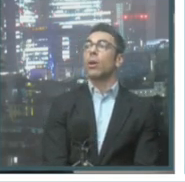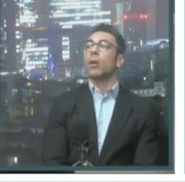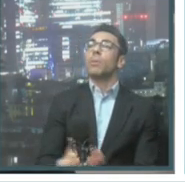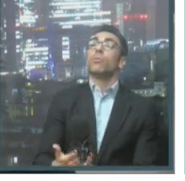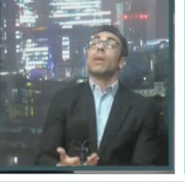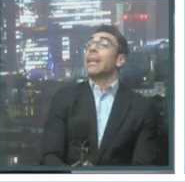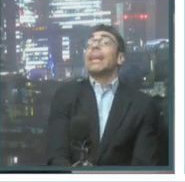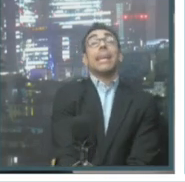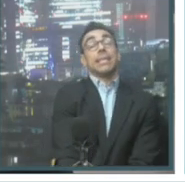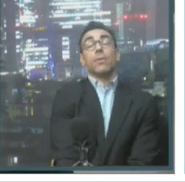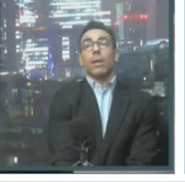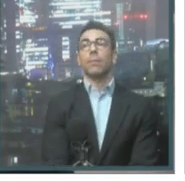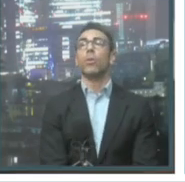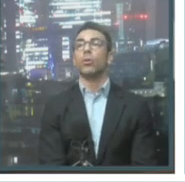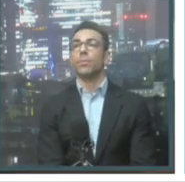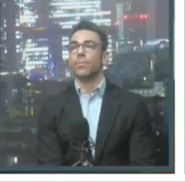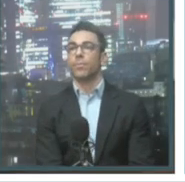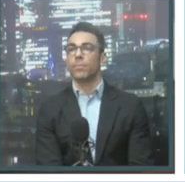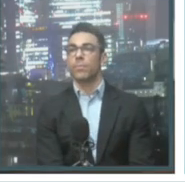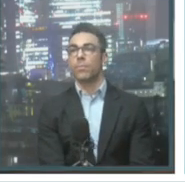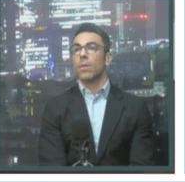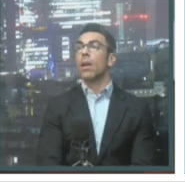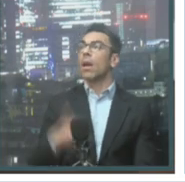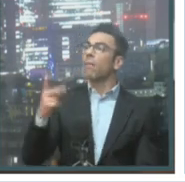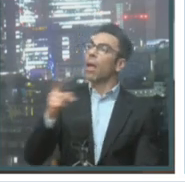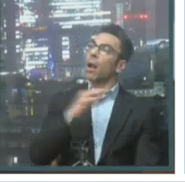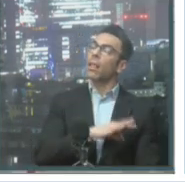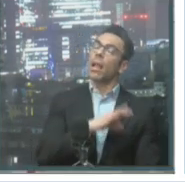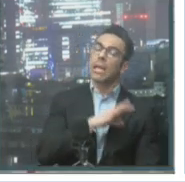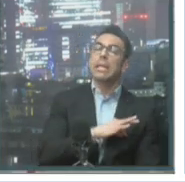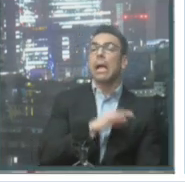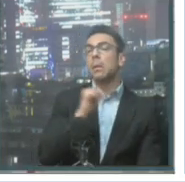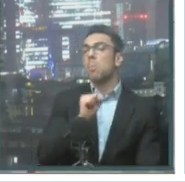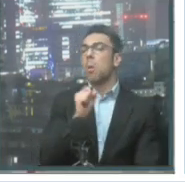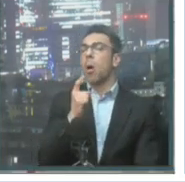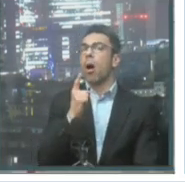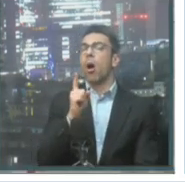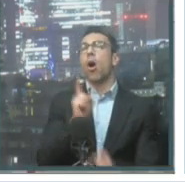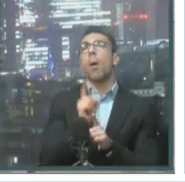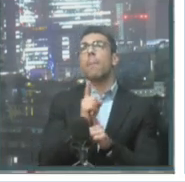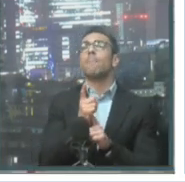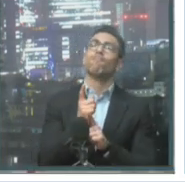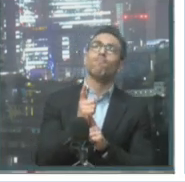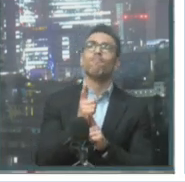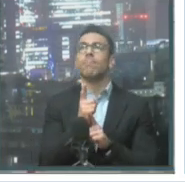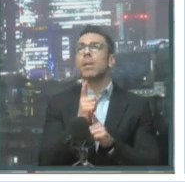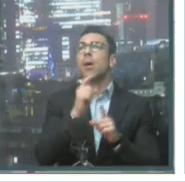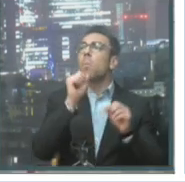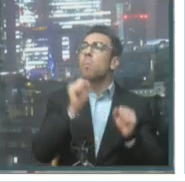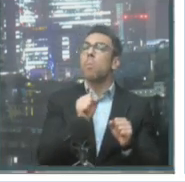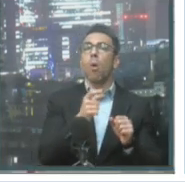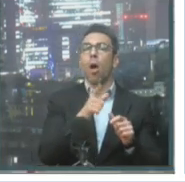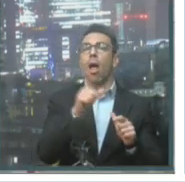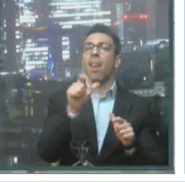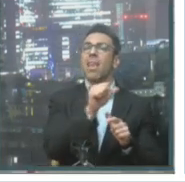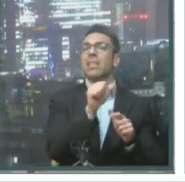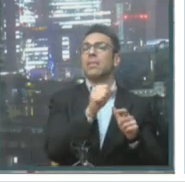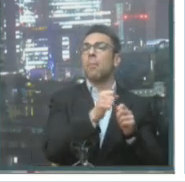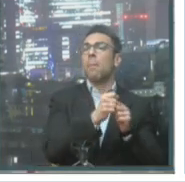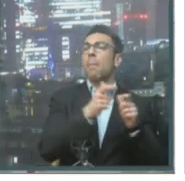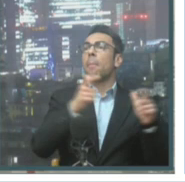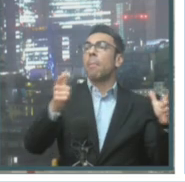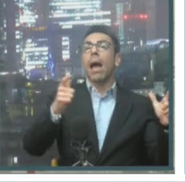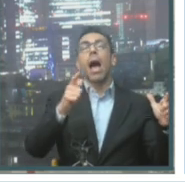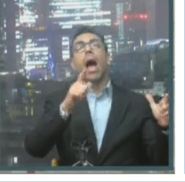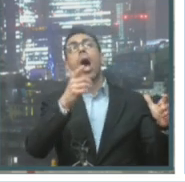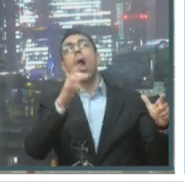come studiarli e accaduto anche questo serve molto interessate a capire anche che sviluppi potrebbe avere la lis nel mondo